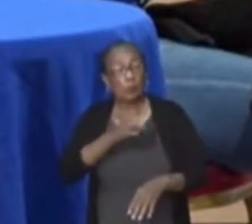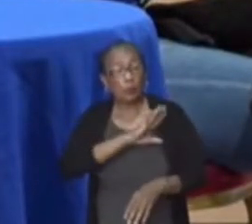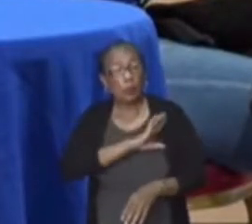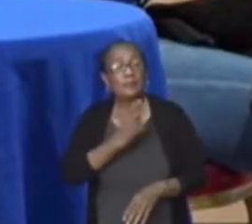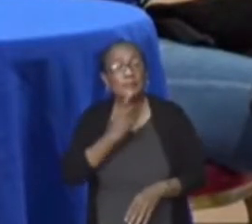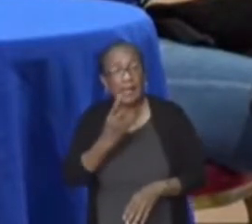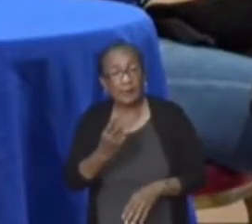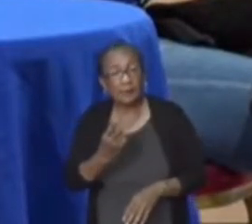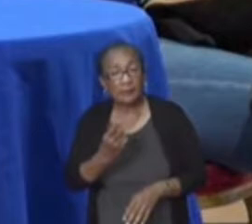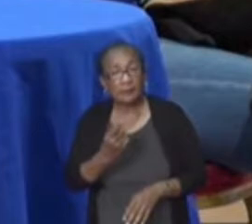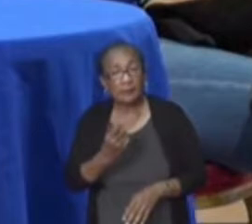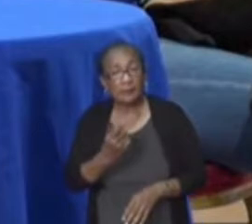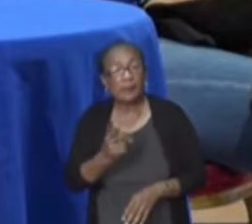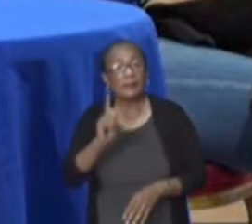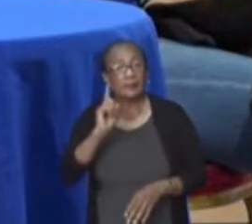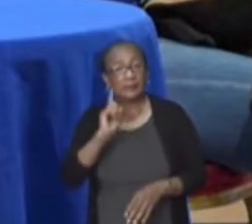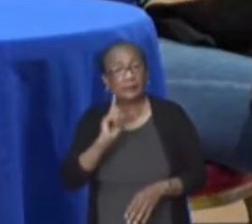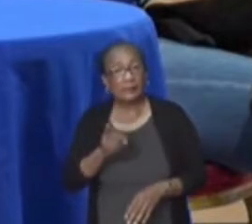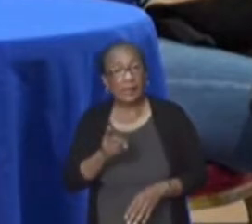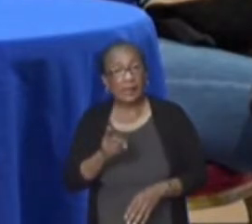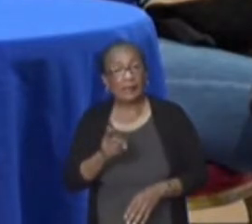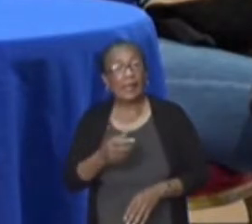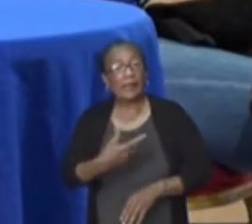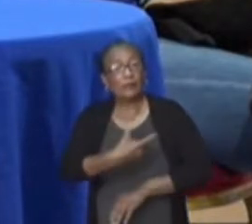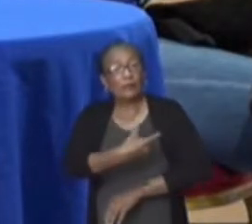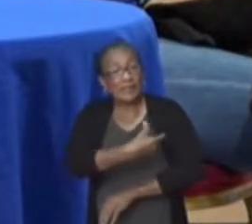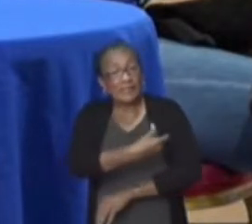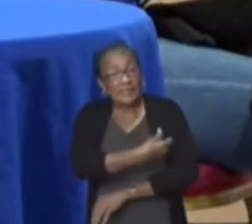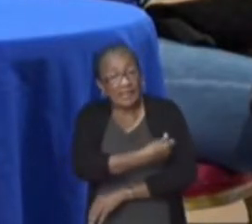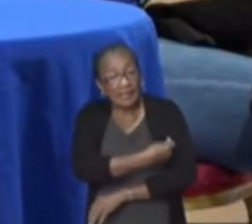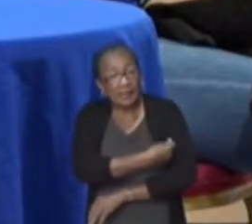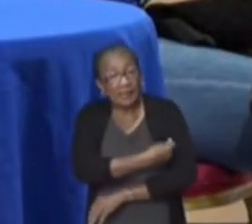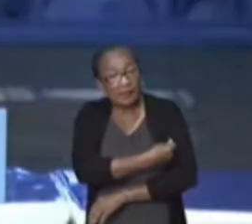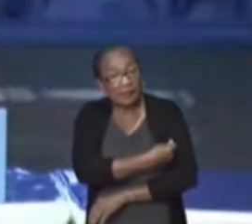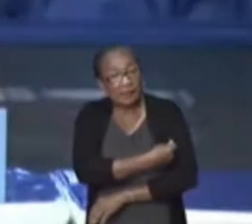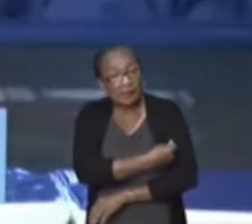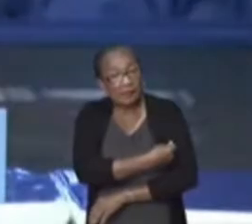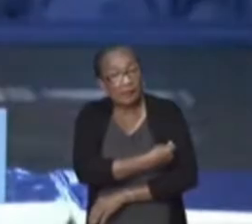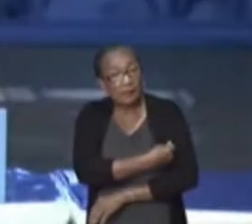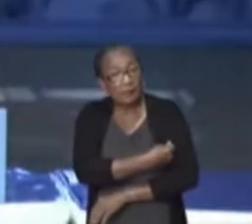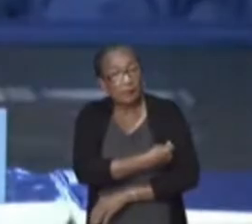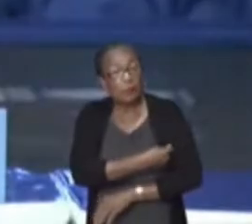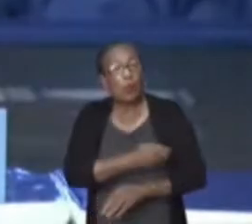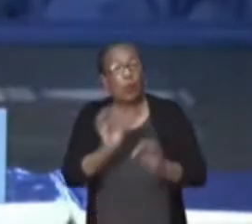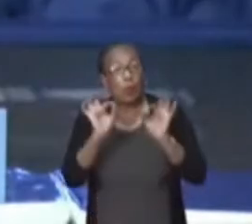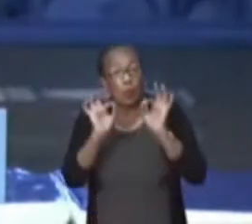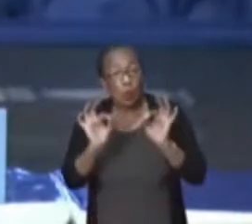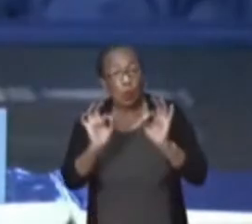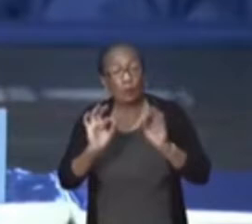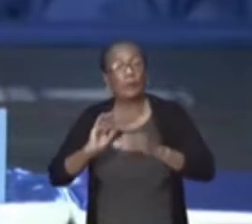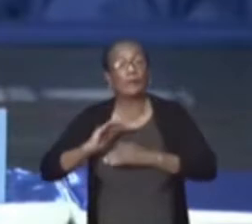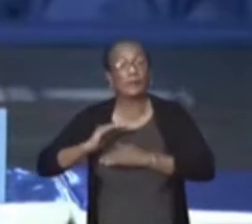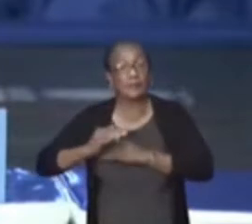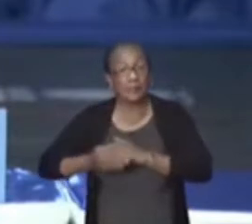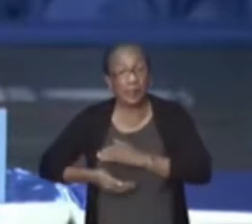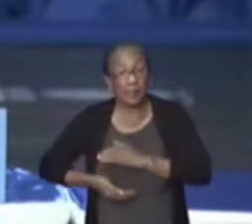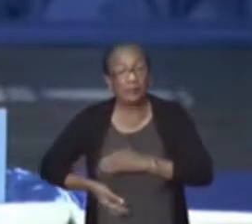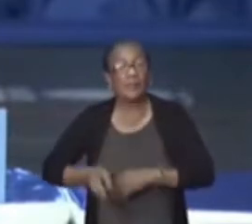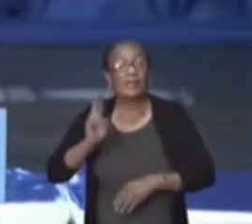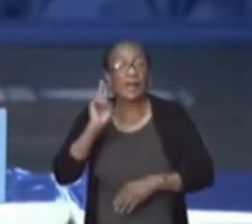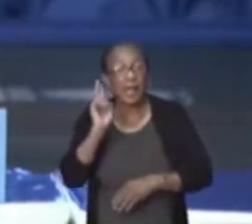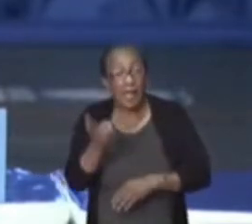vermelden dat het vaccineren degelijk beschermt tegen ernstige